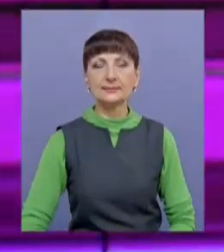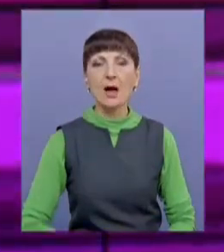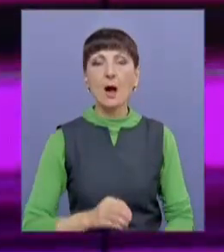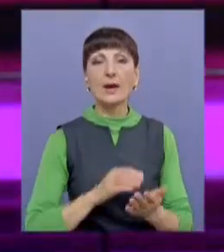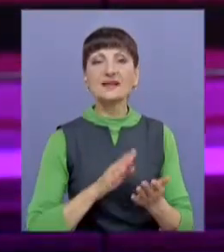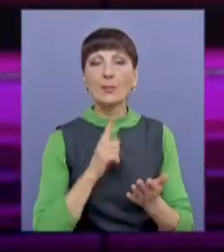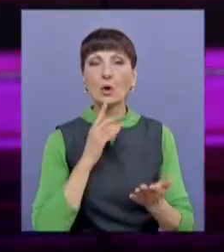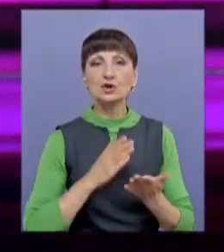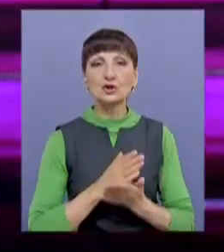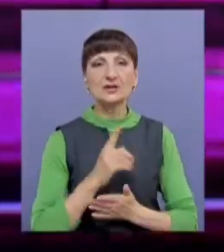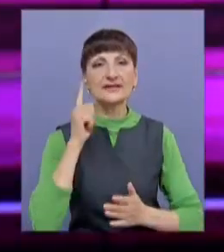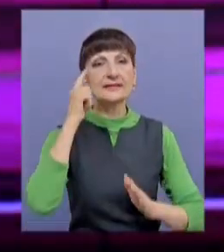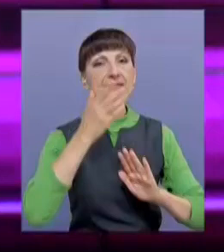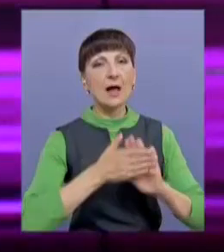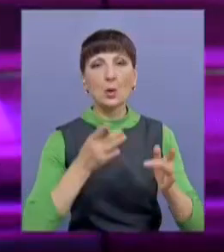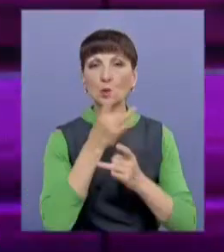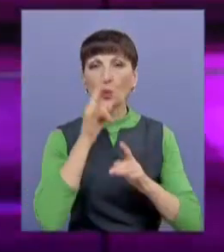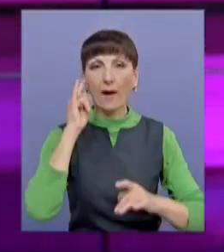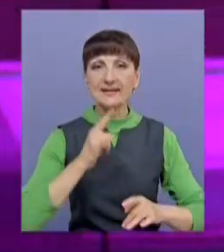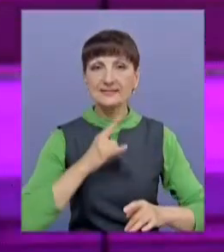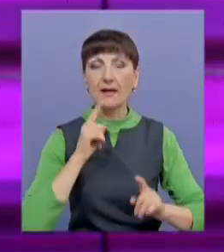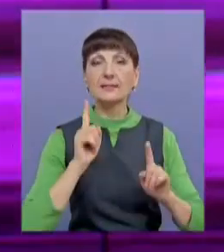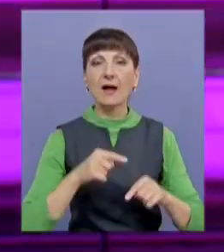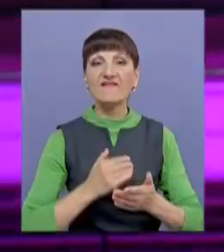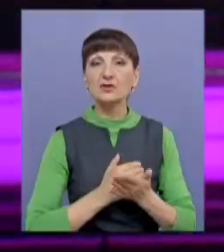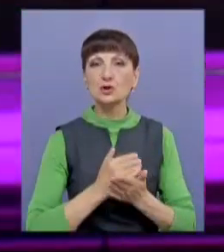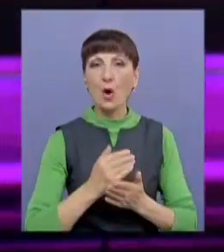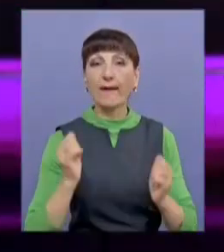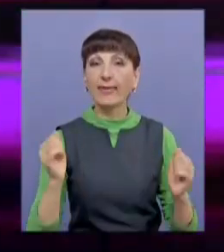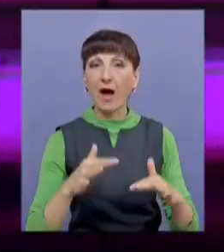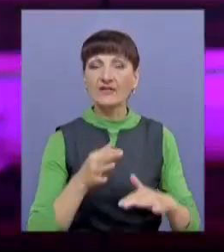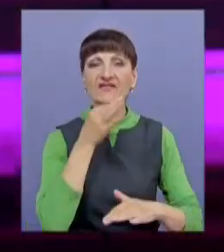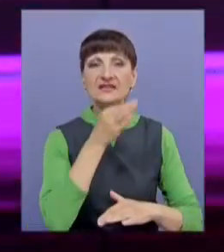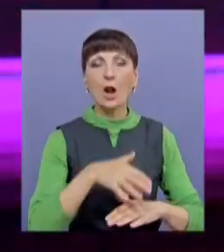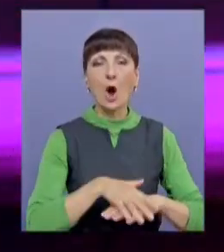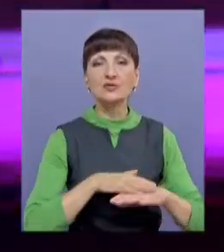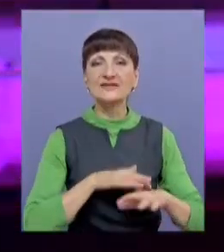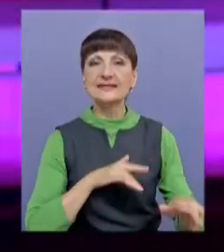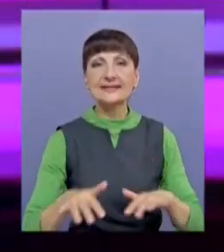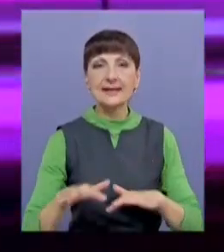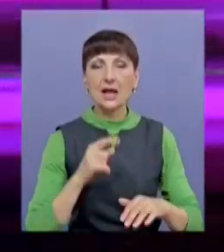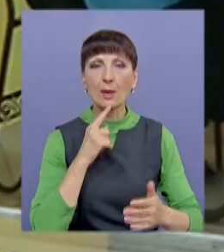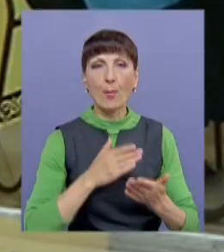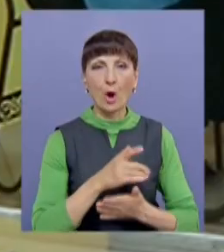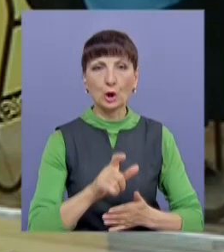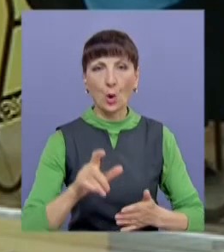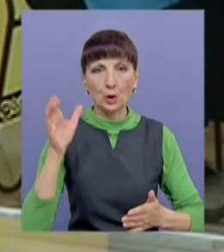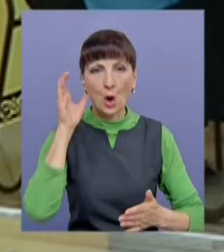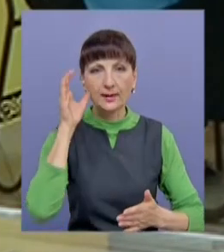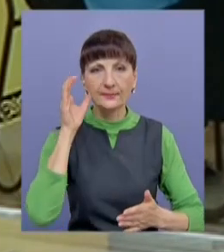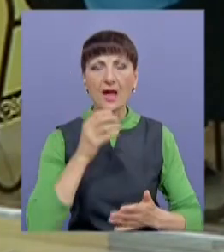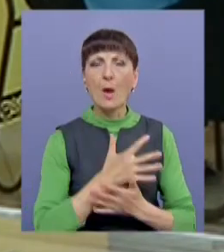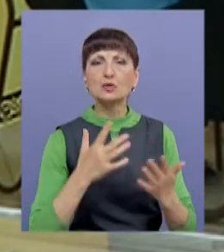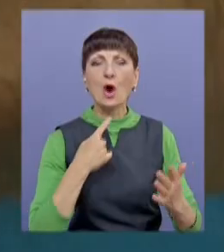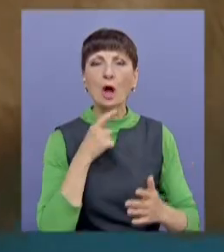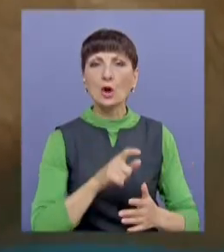Показатель политического сознания и культуры казахстанцев – так о высокой явке высказались общественные деятели и политологи. Наибольшее число